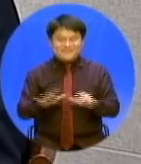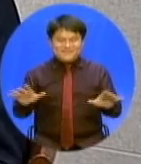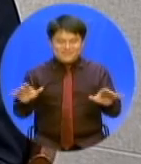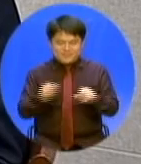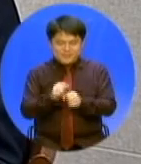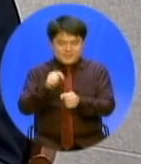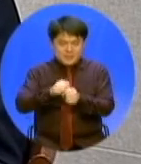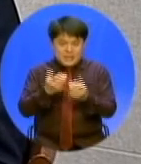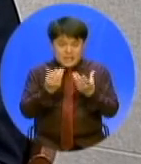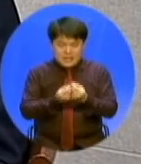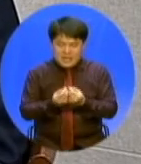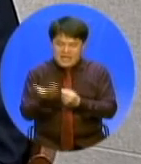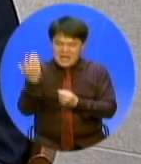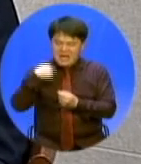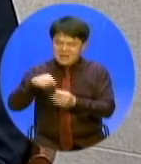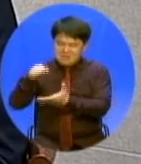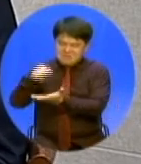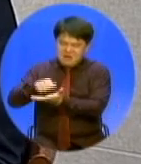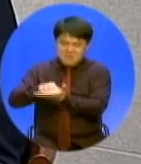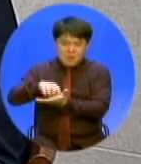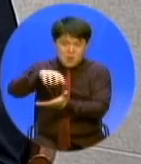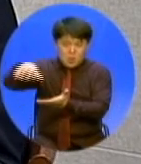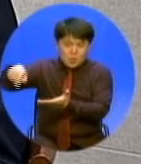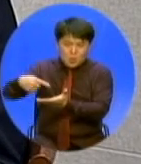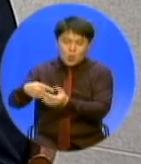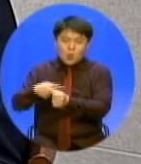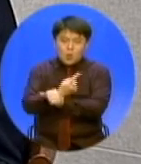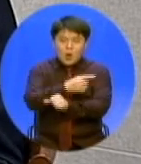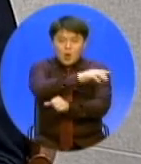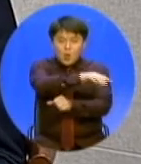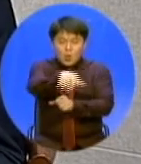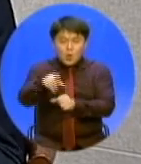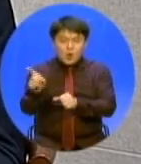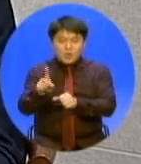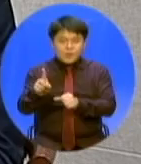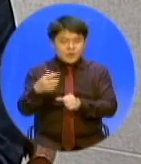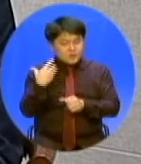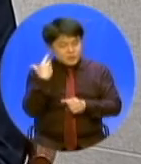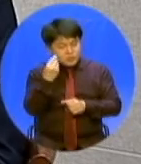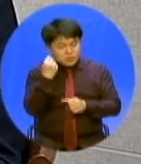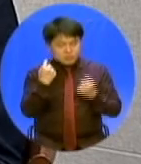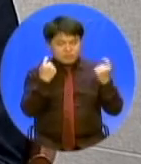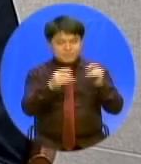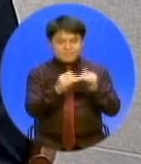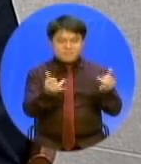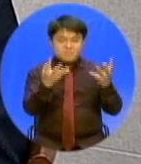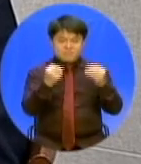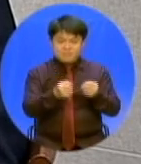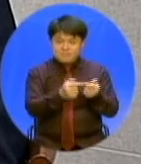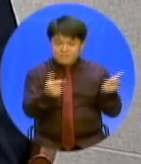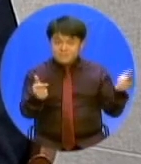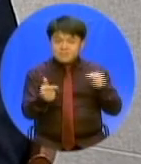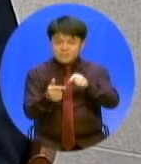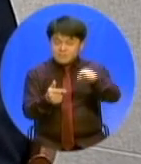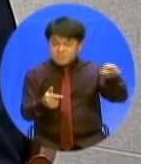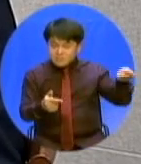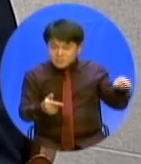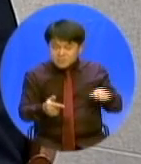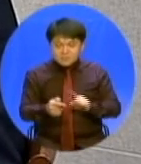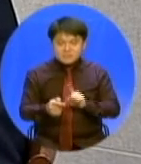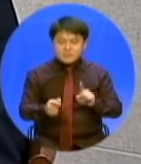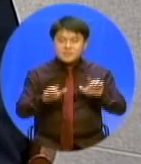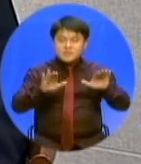종합적으로 한정된 카지노를 벗어나서 네. 리조트 관광객들이 많이 오죠. 네. 그러다 보니까